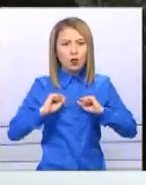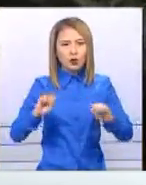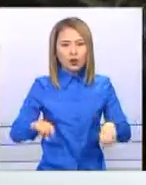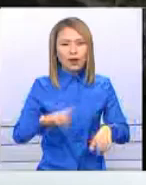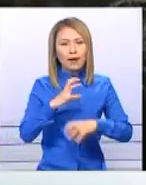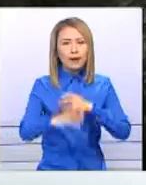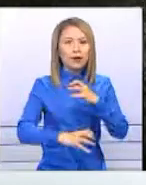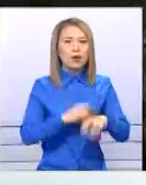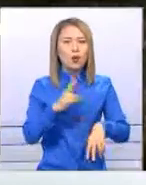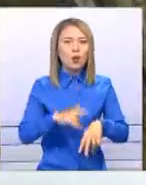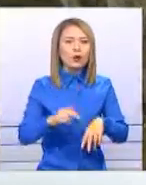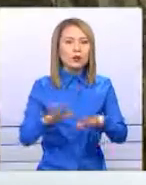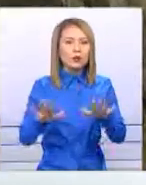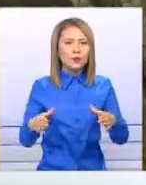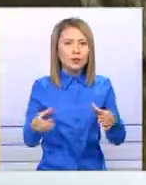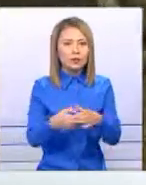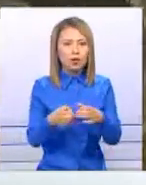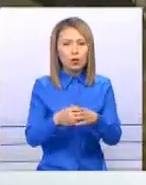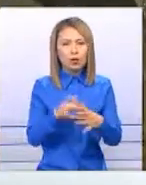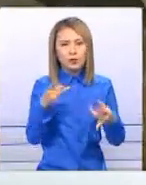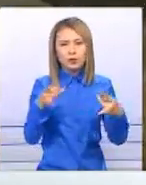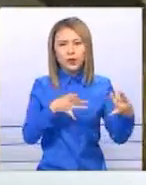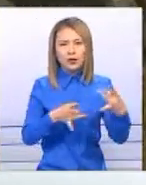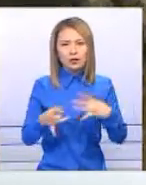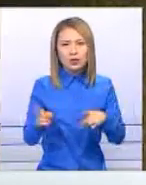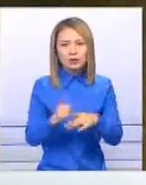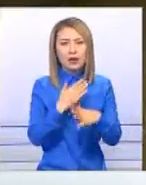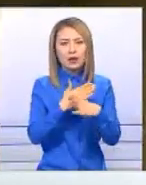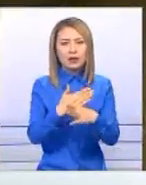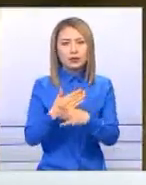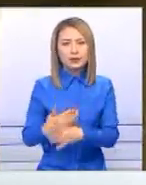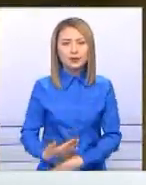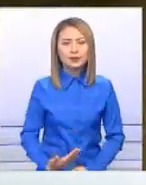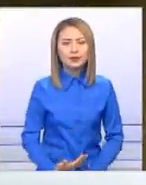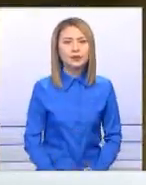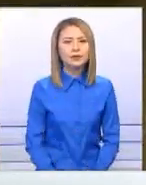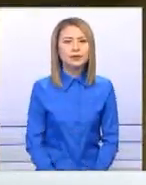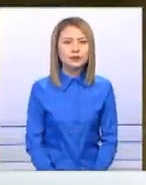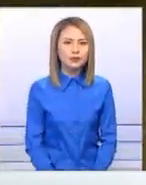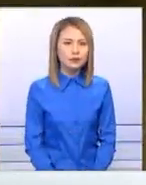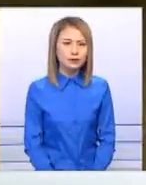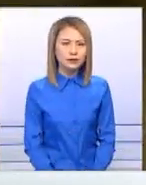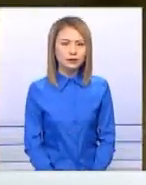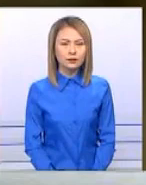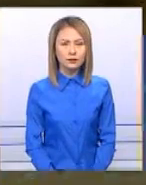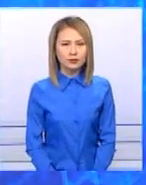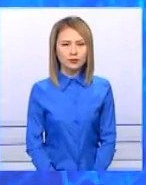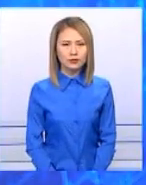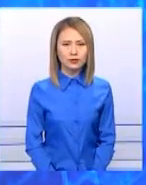ақыш бастаған халықаралық коалиция өден соққылар жасап жәрдемдесіп келеді.